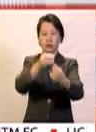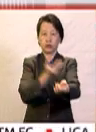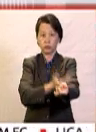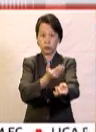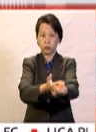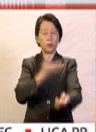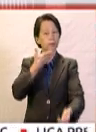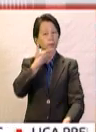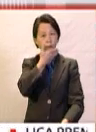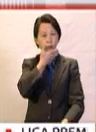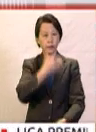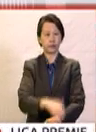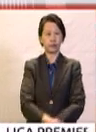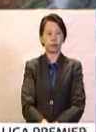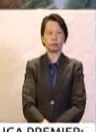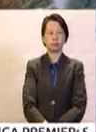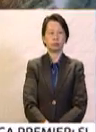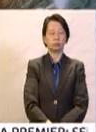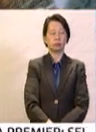generasi muda.